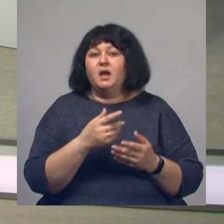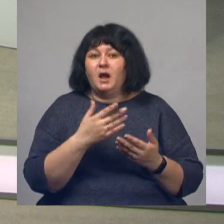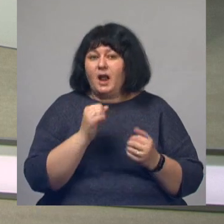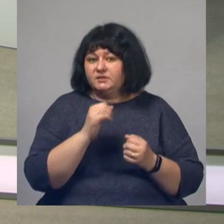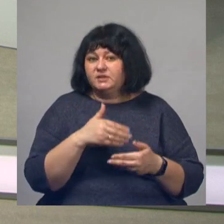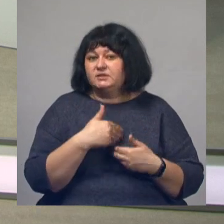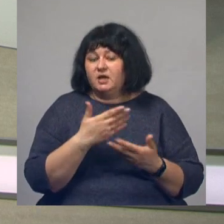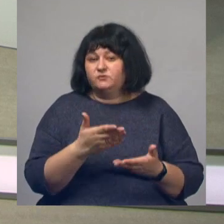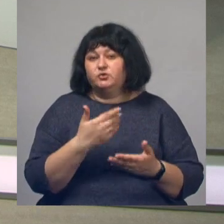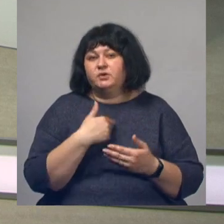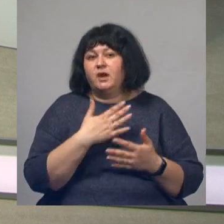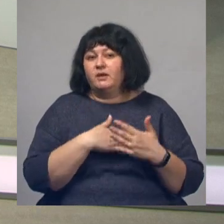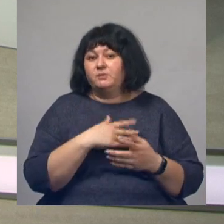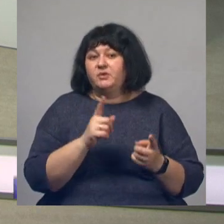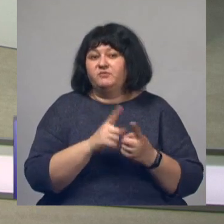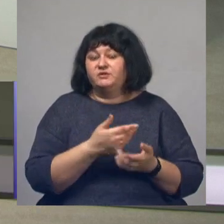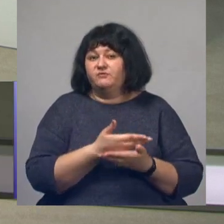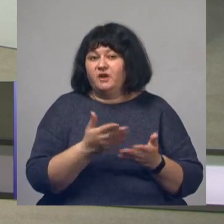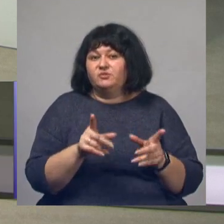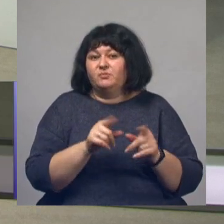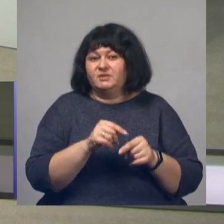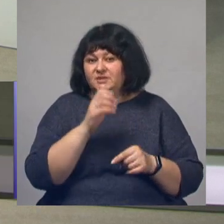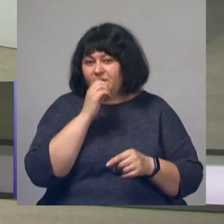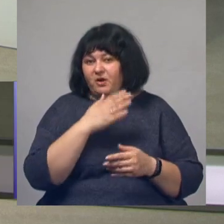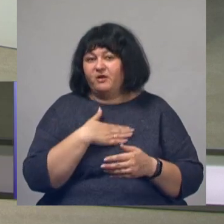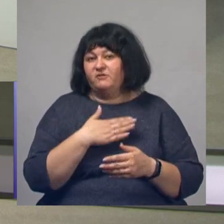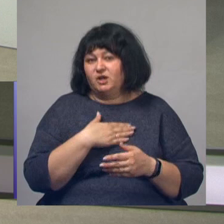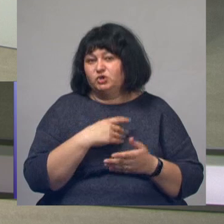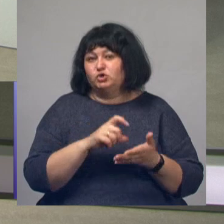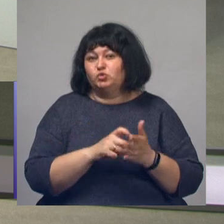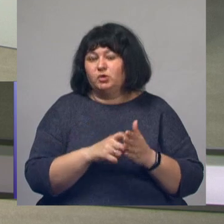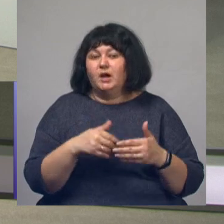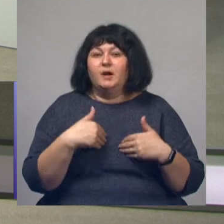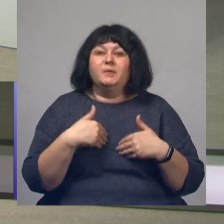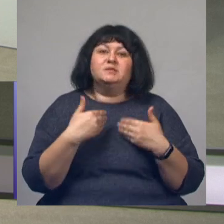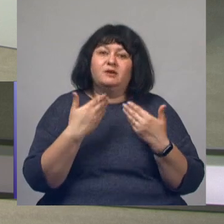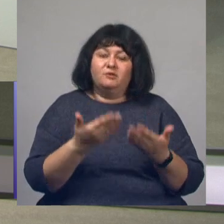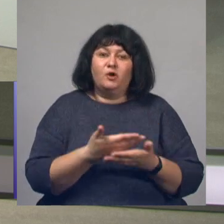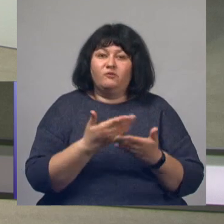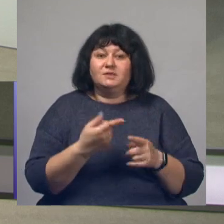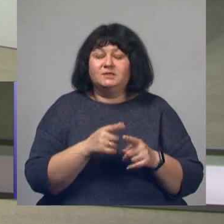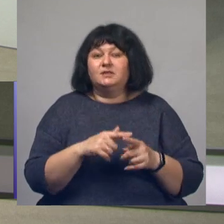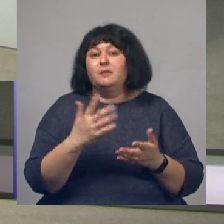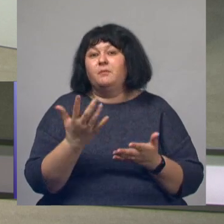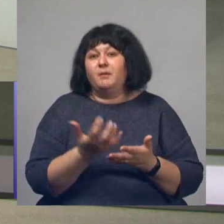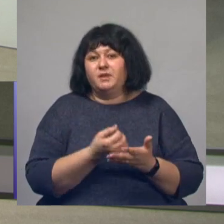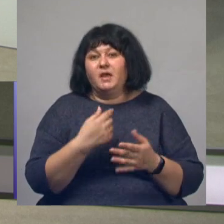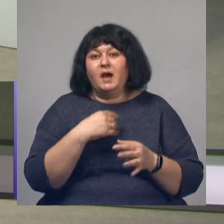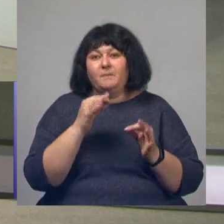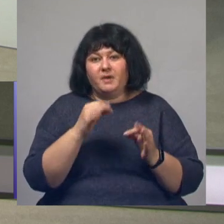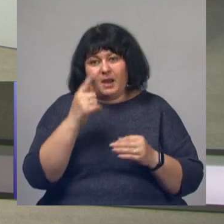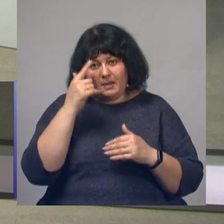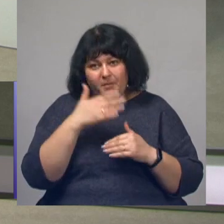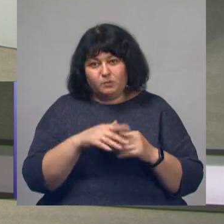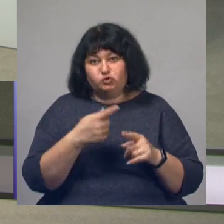здравствуйте. Здравствуйте. Я рад приветствовать вас вместе с собакой в нашей студии. Позвольте поздравить вас с этой победой. Я правильно понимаю, да, что вот да,